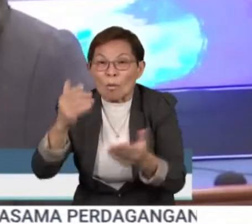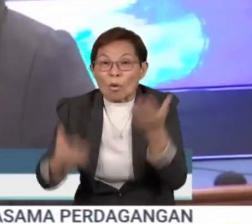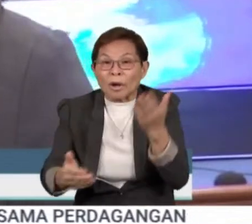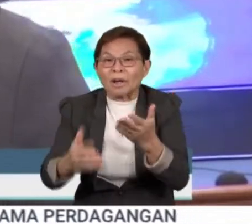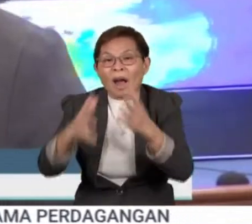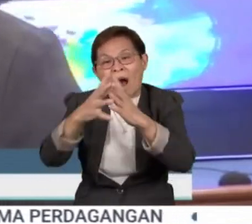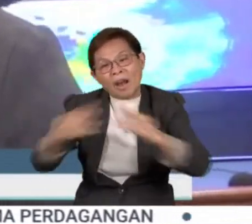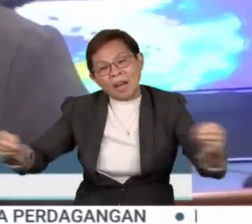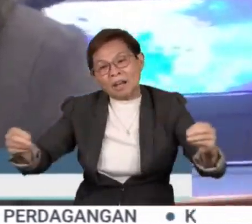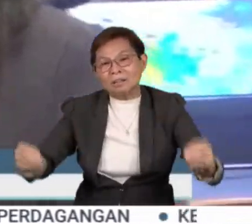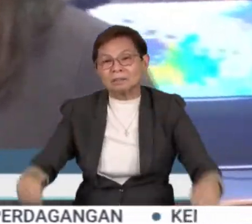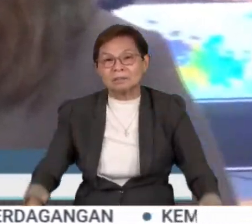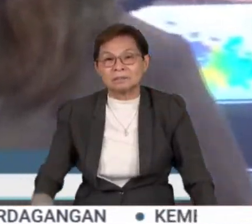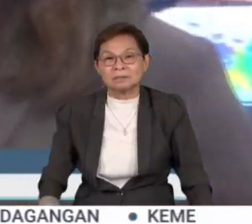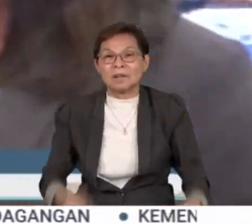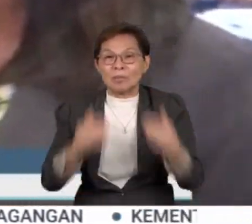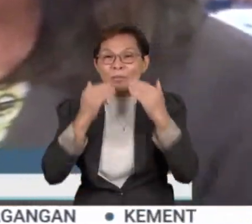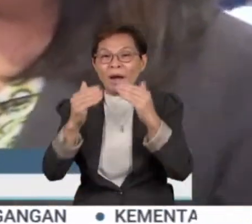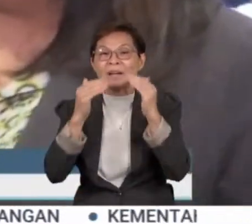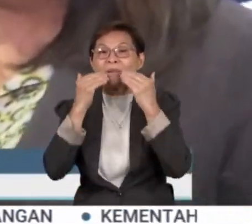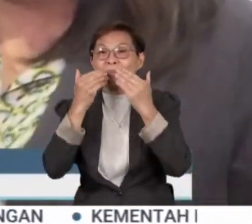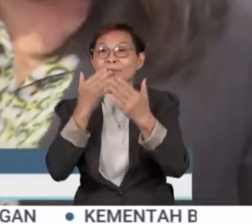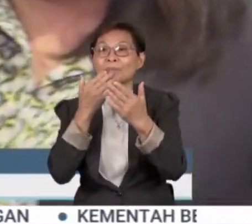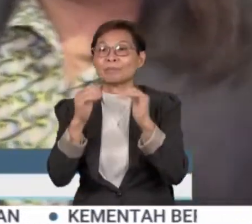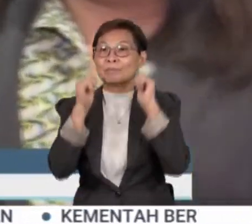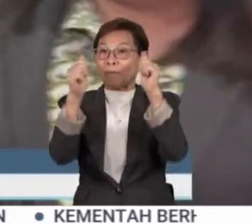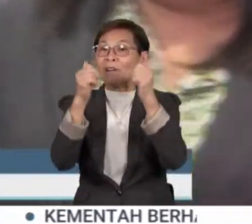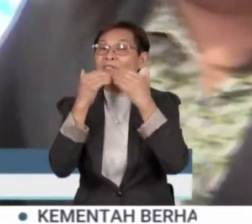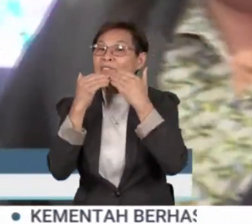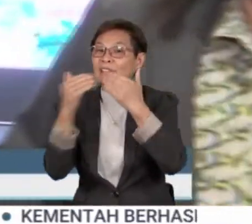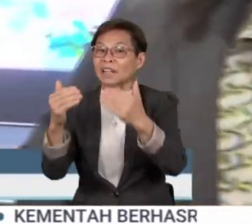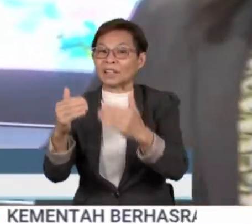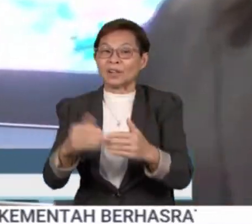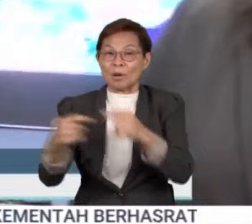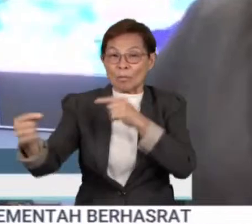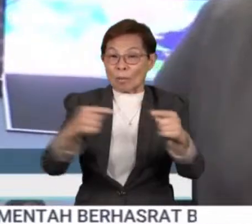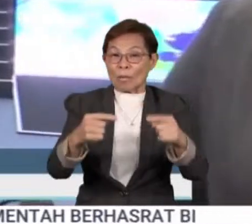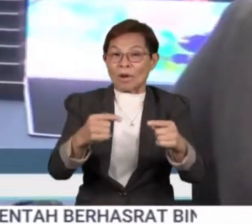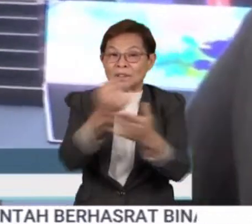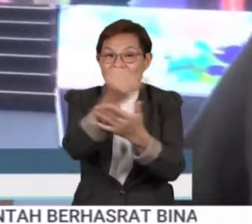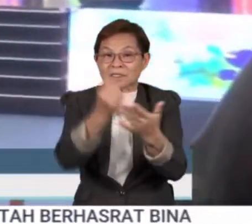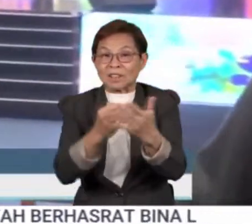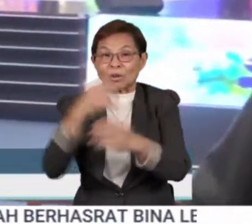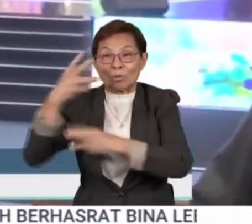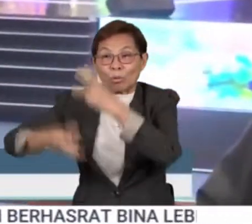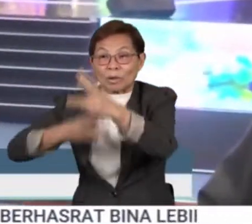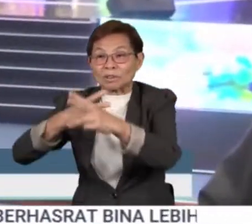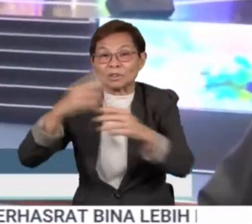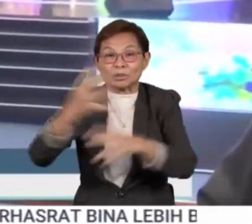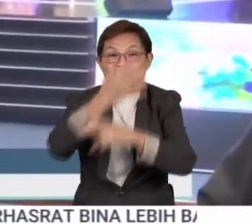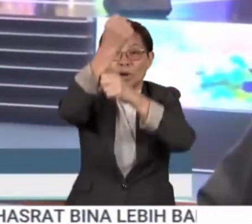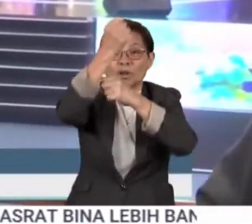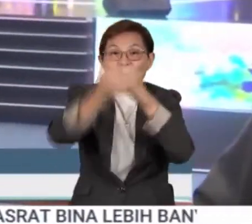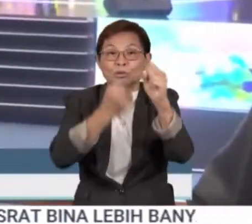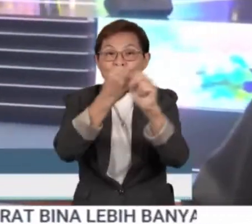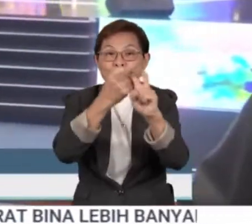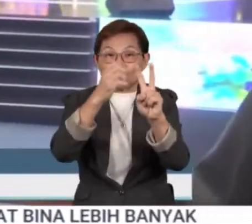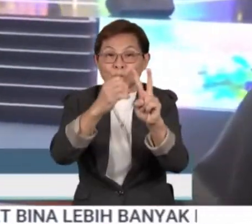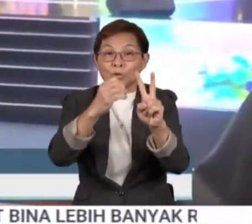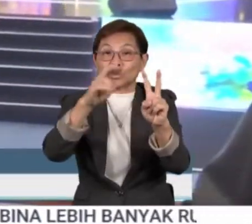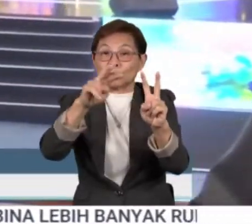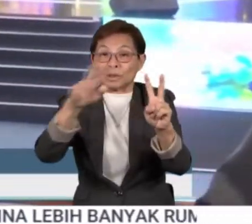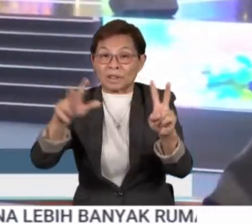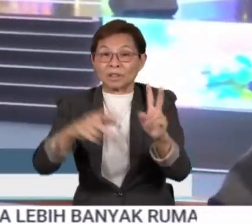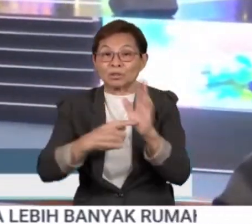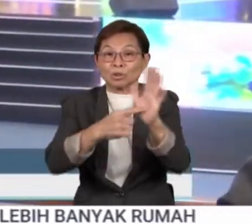akan hilang. Okey, baik, terima kasih sekali lagi Puan Roslina Imran. Dan pertandingan seni warisan Juara Limbai 2023 ini sebenarnya